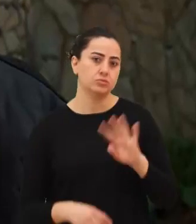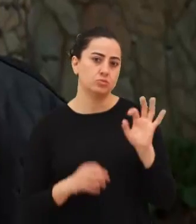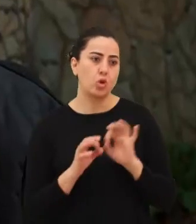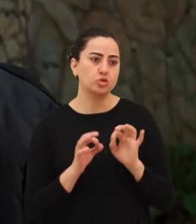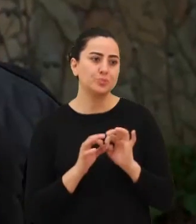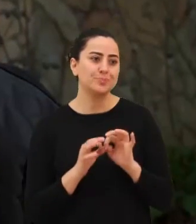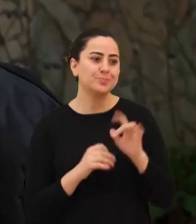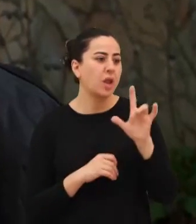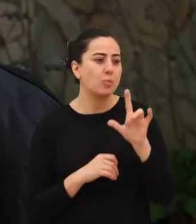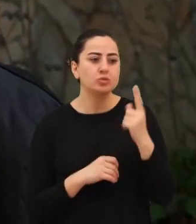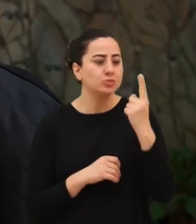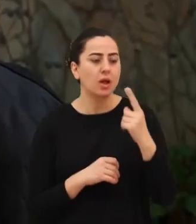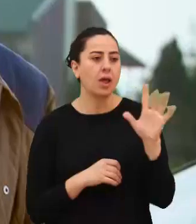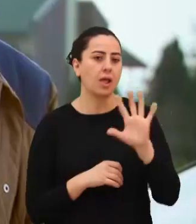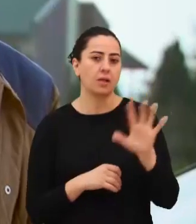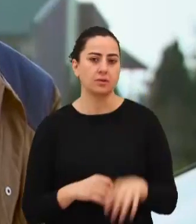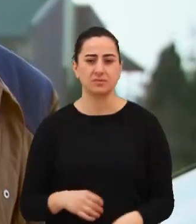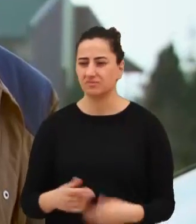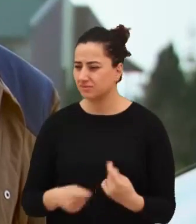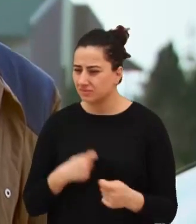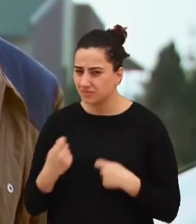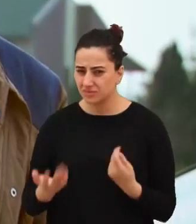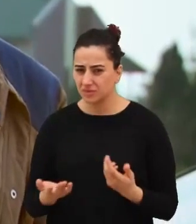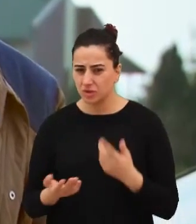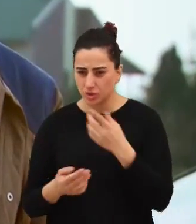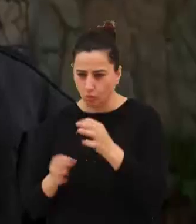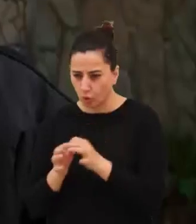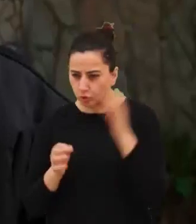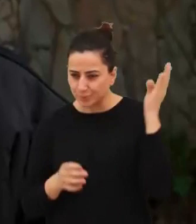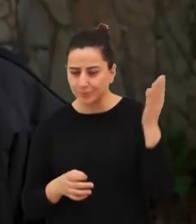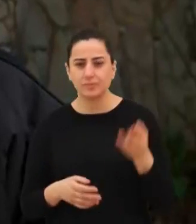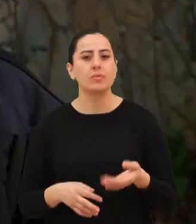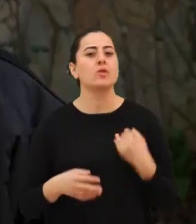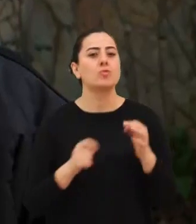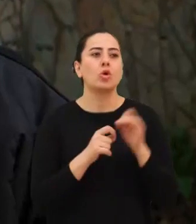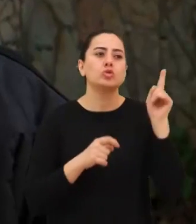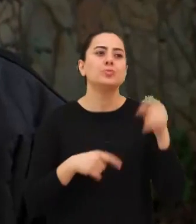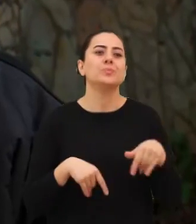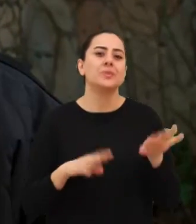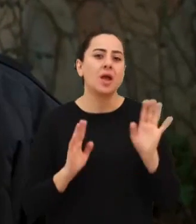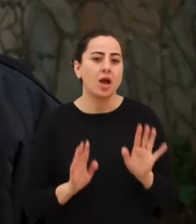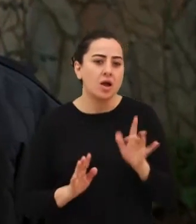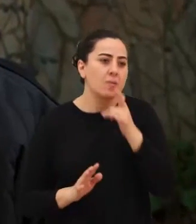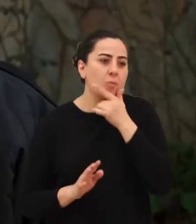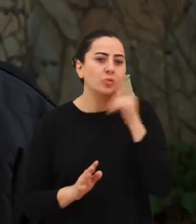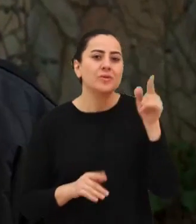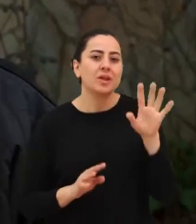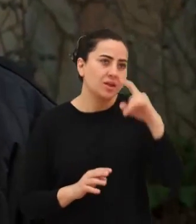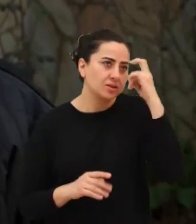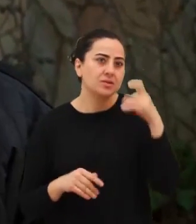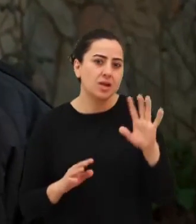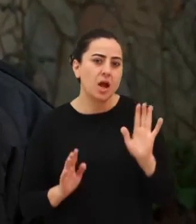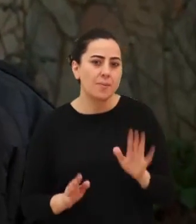bir lahmacun 50 TL'ydi efendim. Ne saçmalıyorsun Şükrü? Bodrum'da mısın sen? Bodrum'da değilim efendim. Yaz da değil ama ben